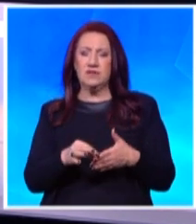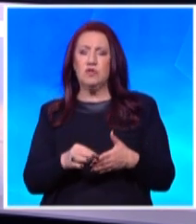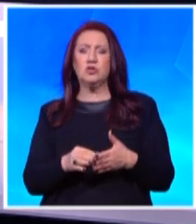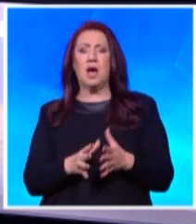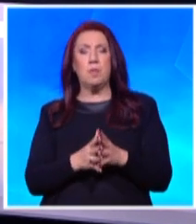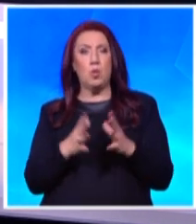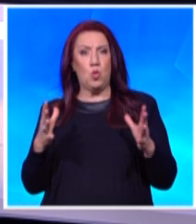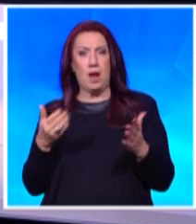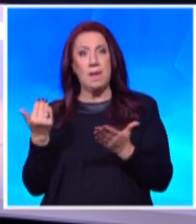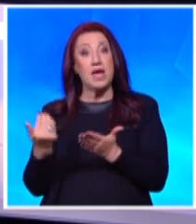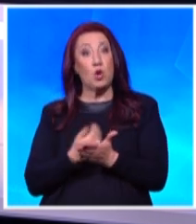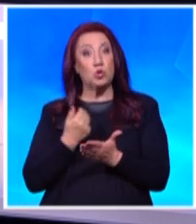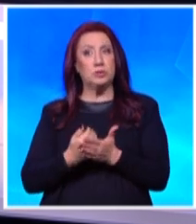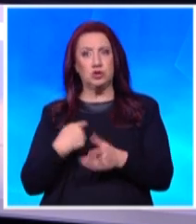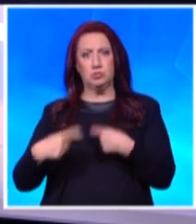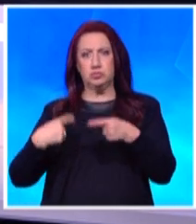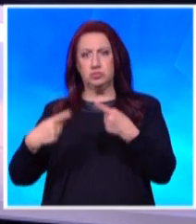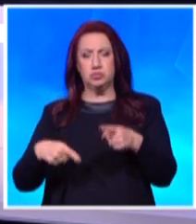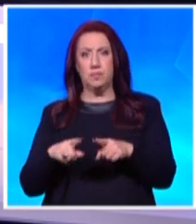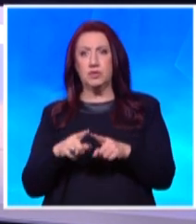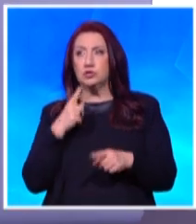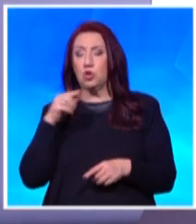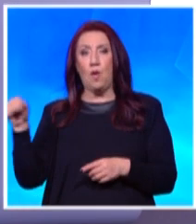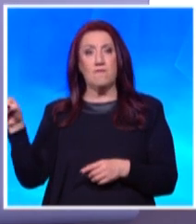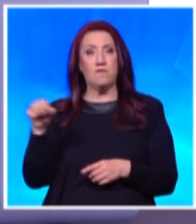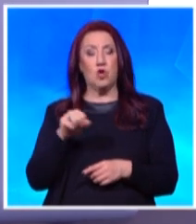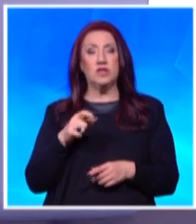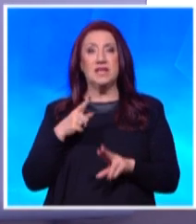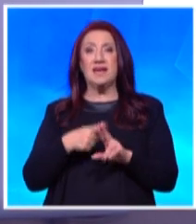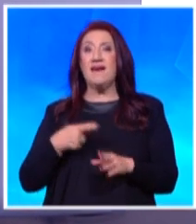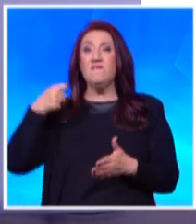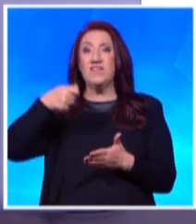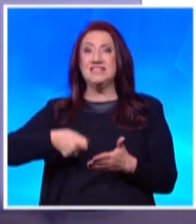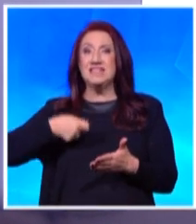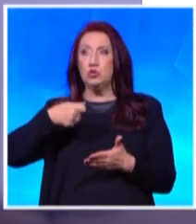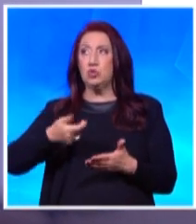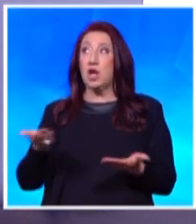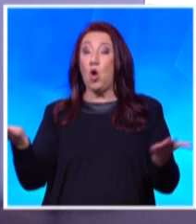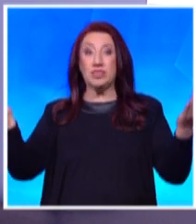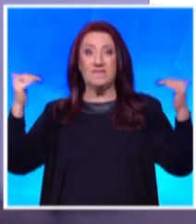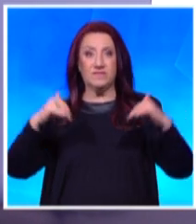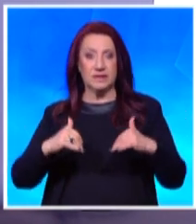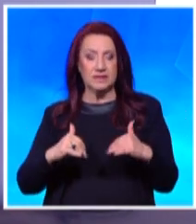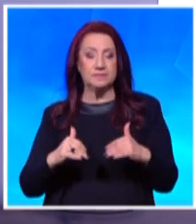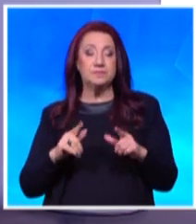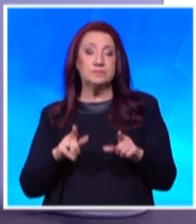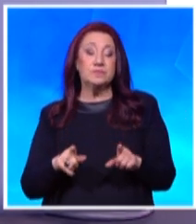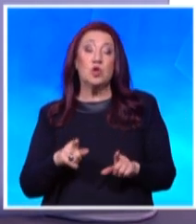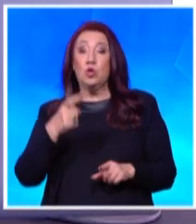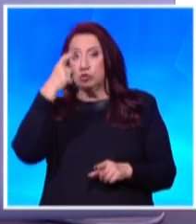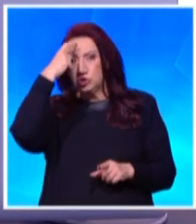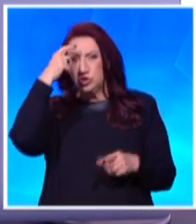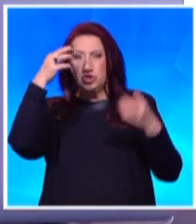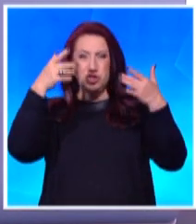тук. А и заради факта, че ние не искаме да обедняваме от инфлация, трябва да имаме дисциплинирани бюджетни политики. Но, както казах, цифрите за бюджета трябва да